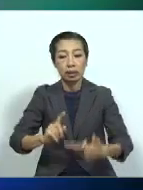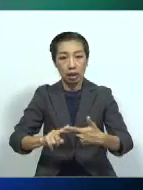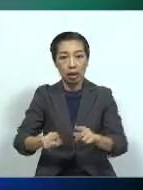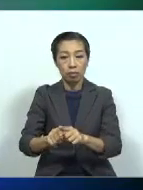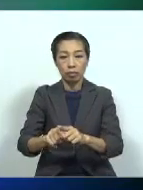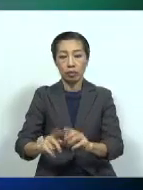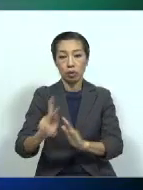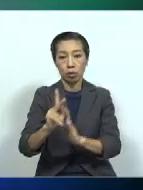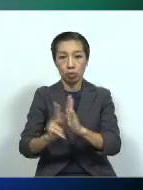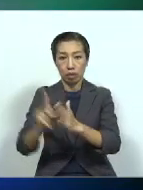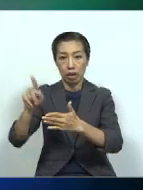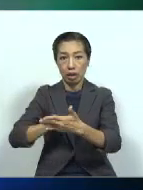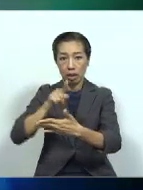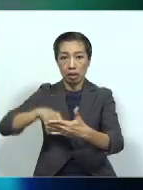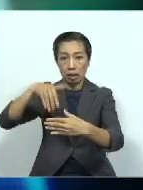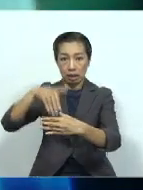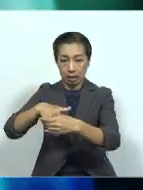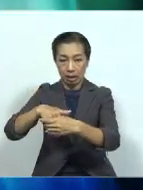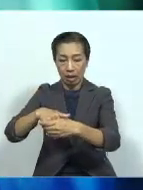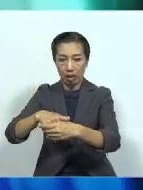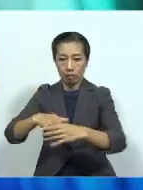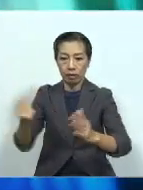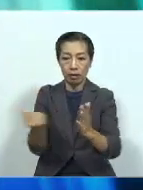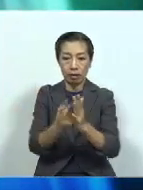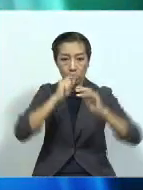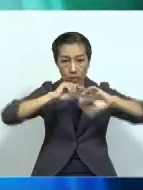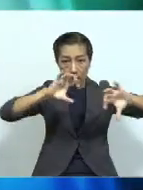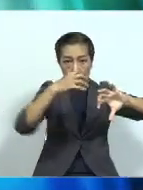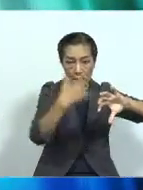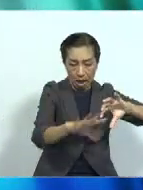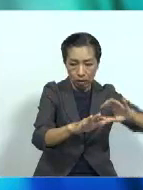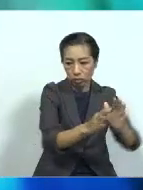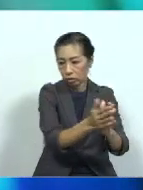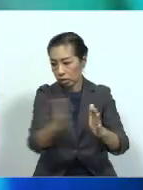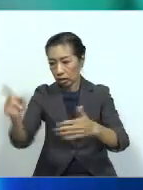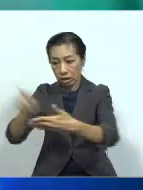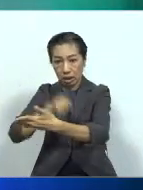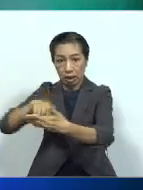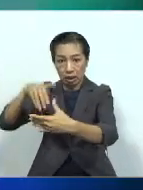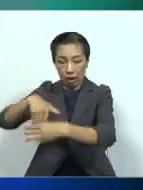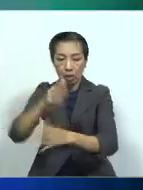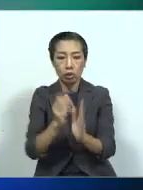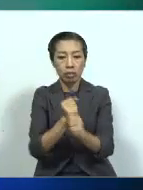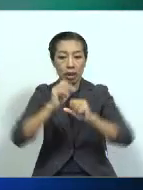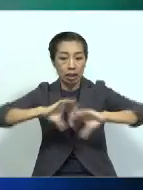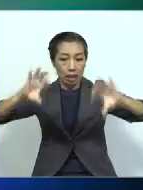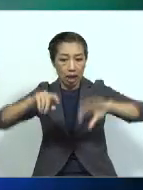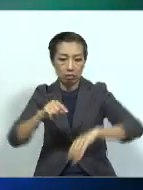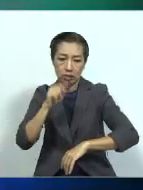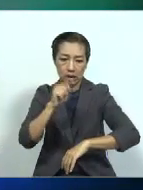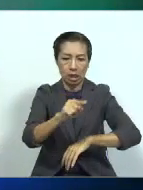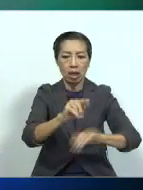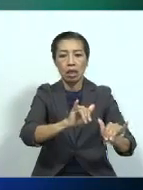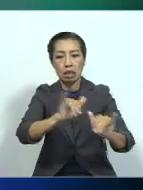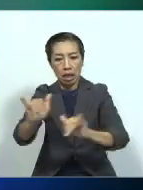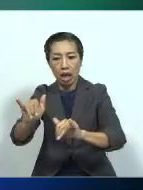กฤษฎีกาให้มีการเลือกตั้งส.ส.จนถึงวันเลือกตั้งการแต่งตั้งโยกย้ายข้าราชการพนักงานและเจ้าหน้าที่ของรัฐทุกประเภทและทุ